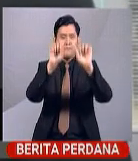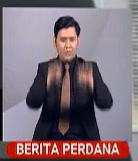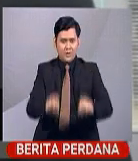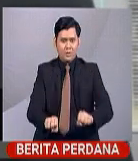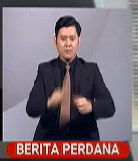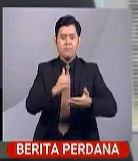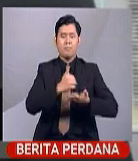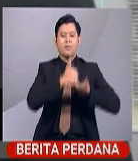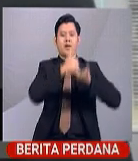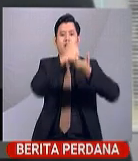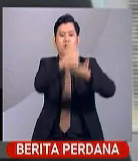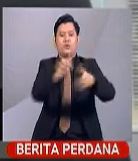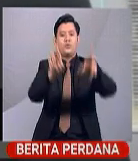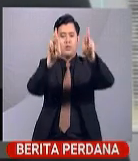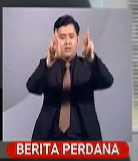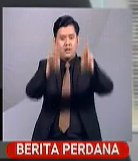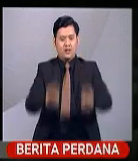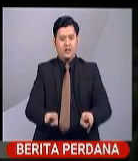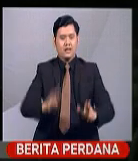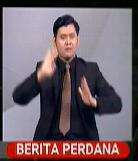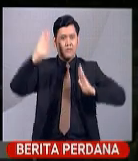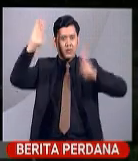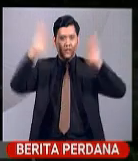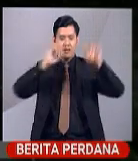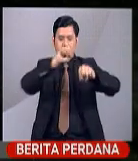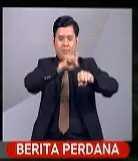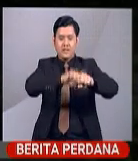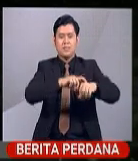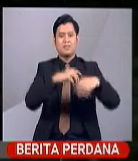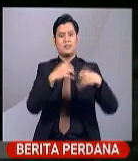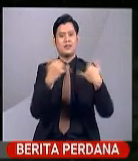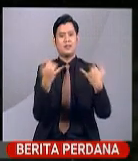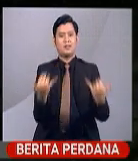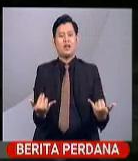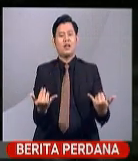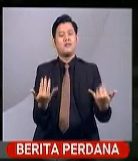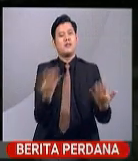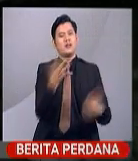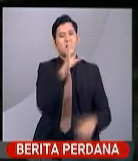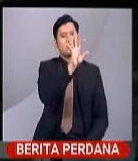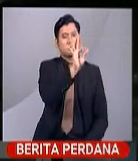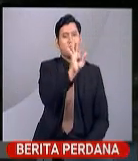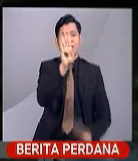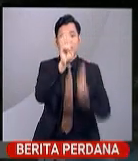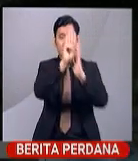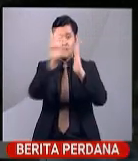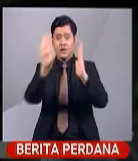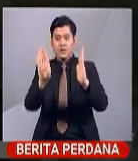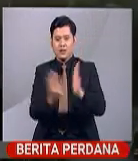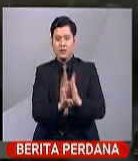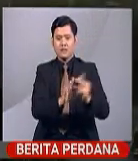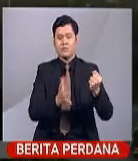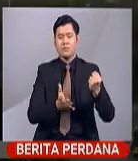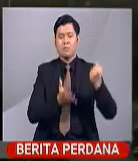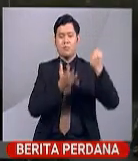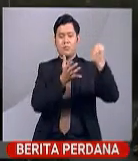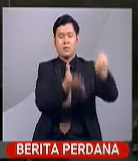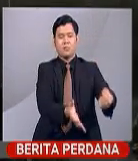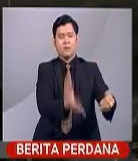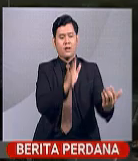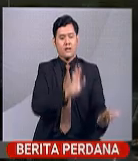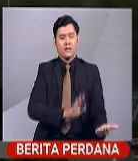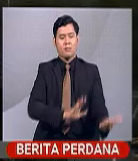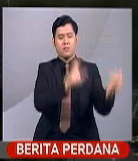Raya Malaysia pada masa yang susahnya Hai hampir 9bln pringge diperuntukkan untuk menangani